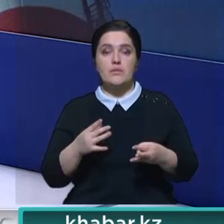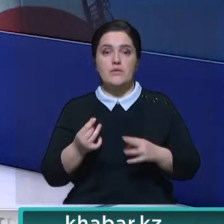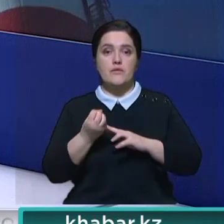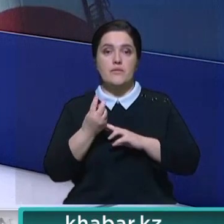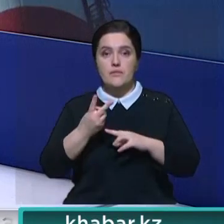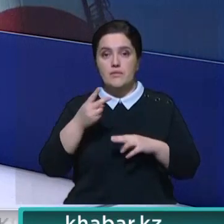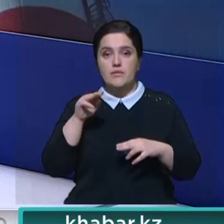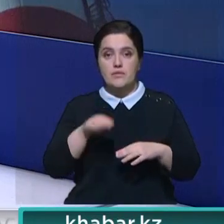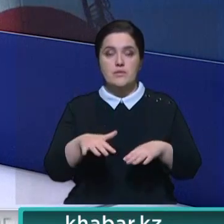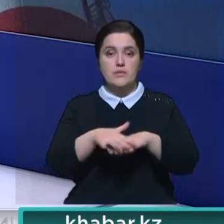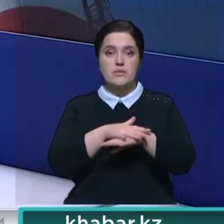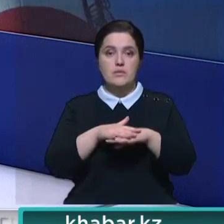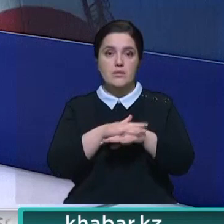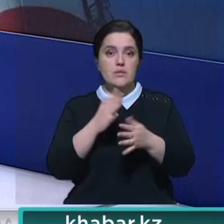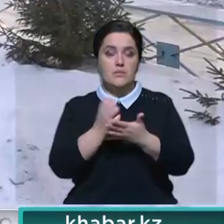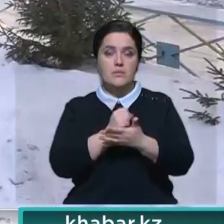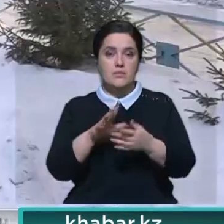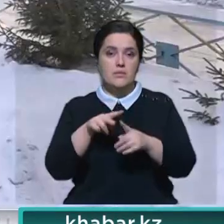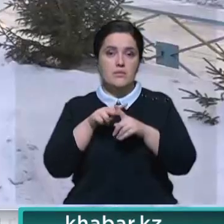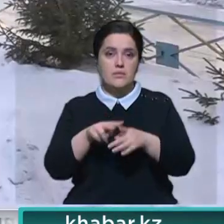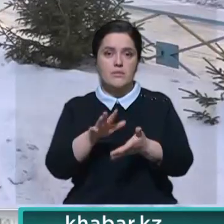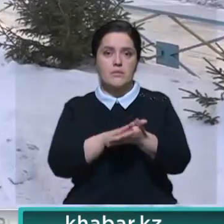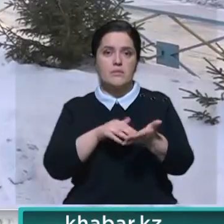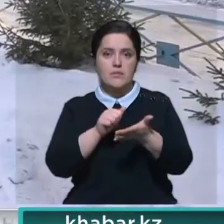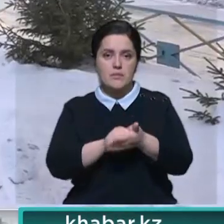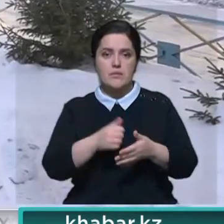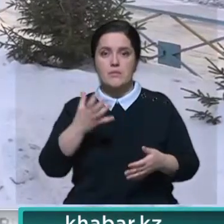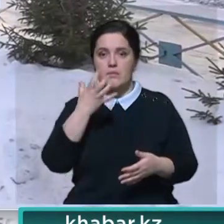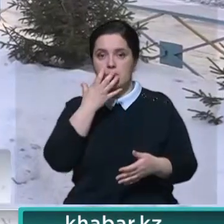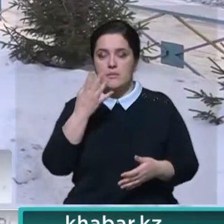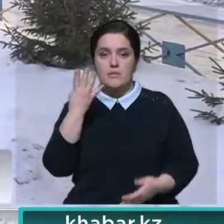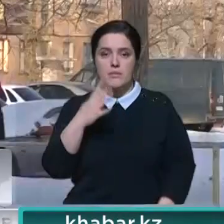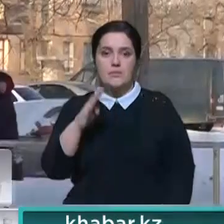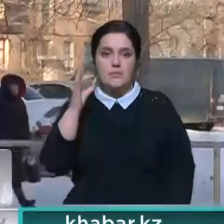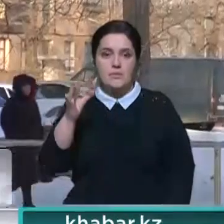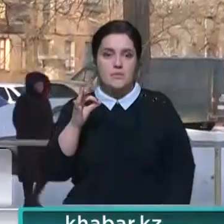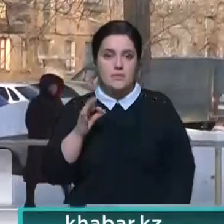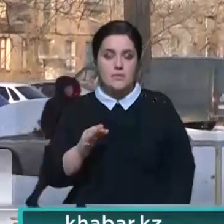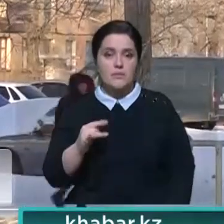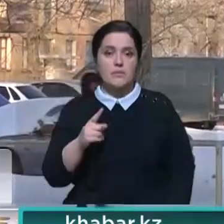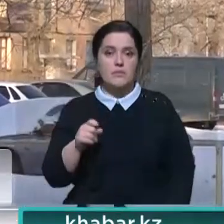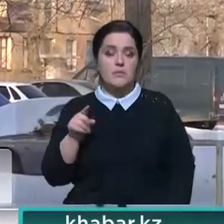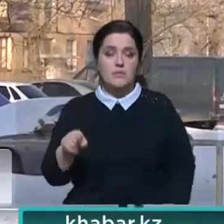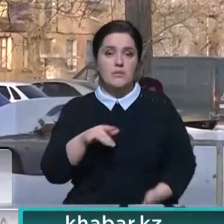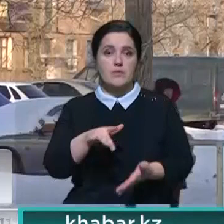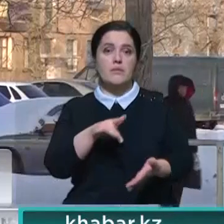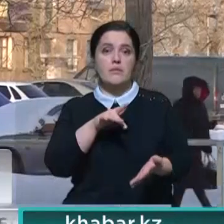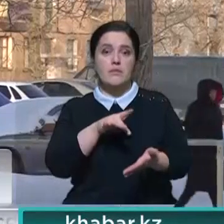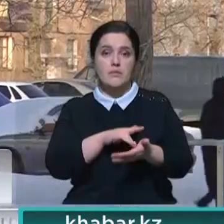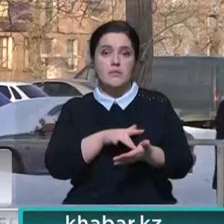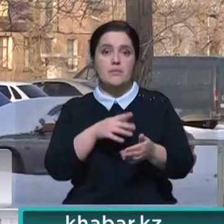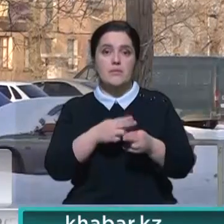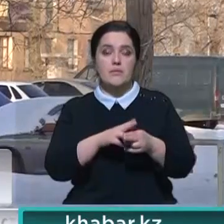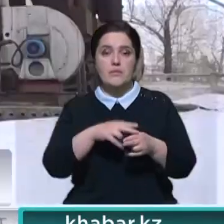обслуживают 12-тысячное население, не справляются с нагрузкой. Изношенность теплоисточников свыше 40%. Из-за